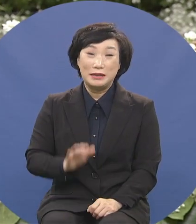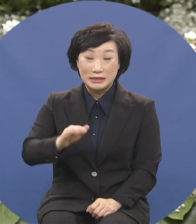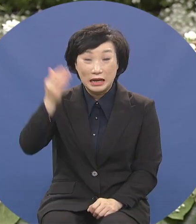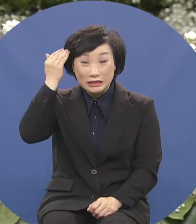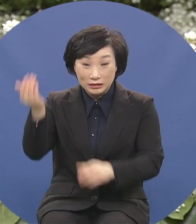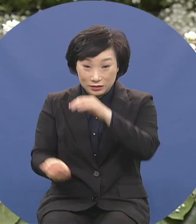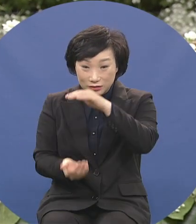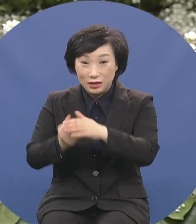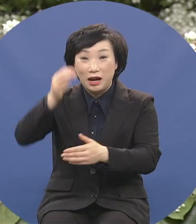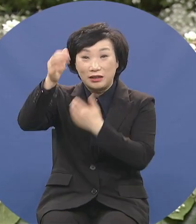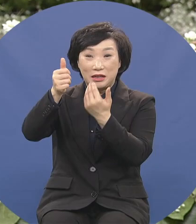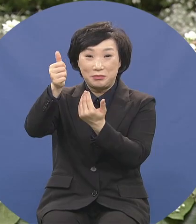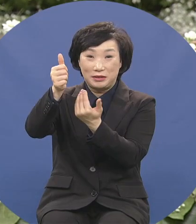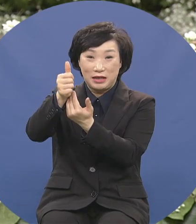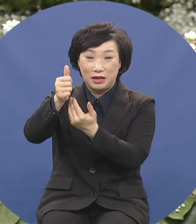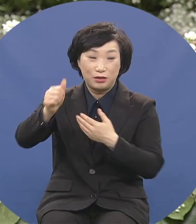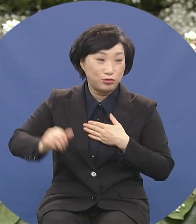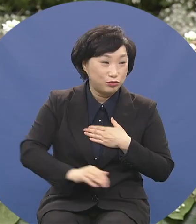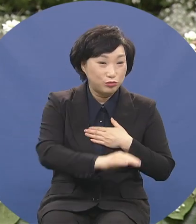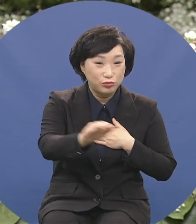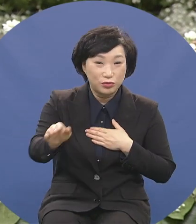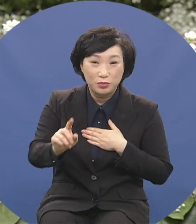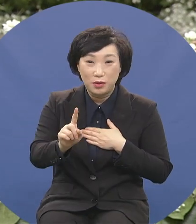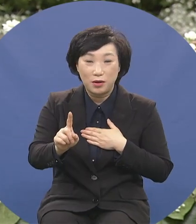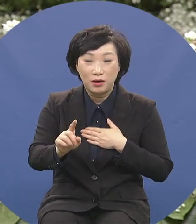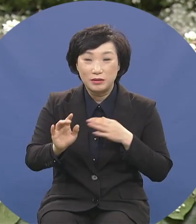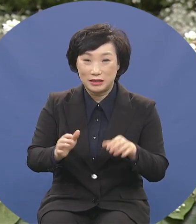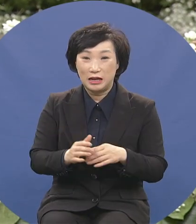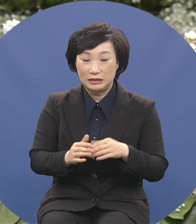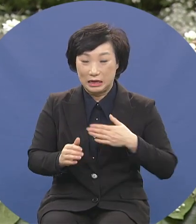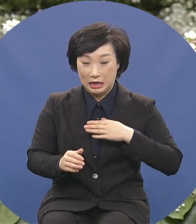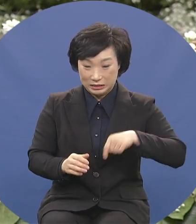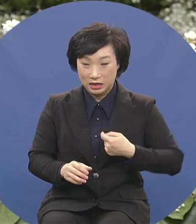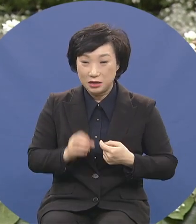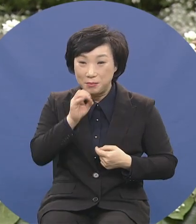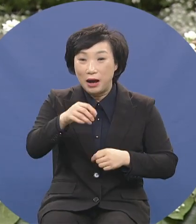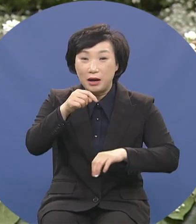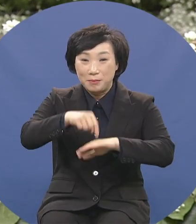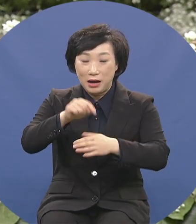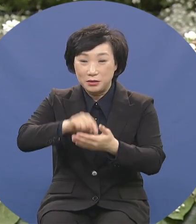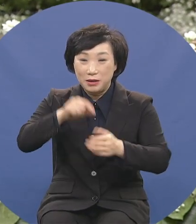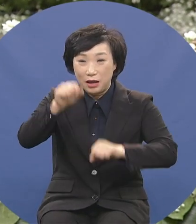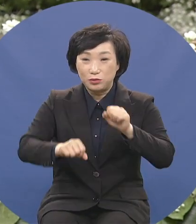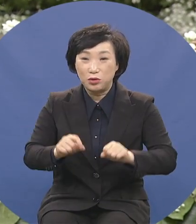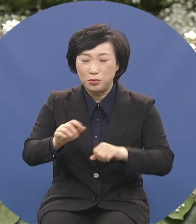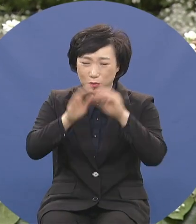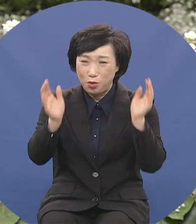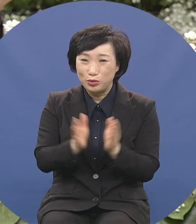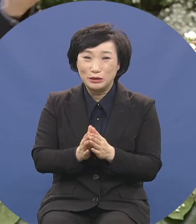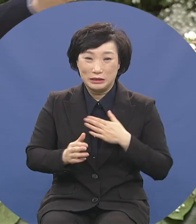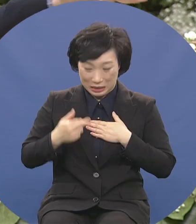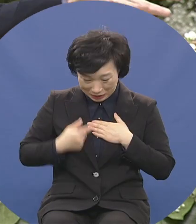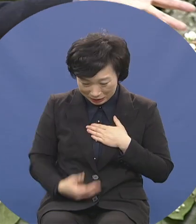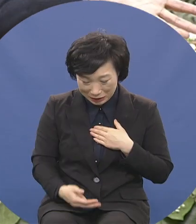전지하신 하나님 앞에는 자신의 언행심사가 벌거벗은 것처럼